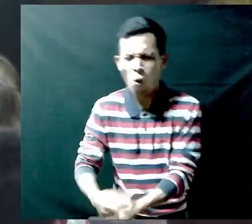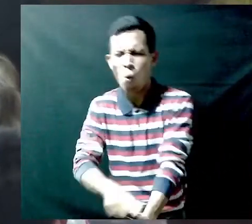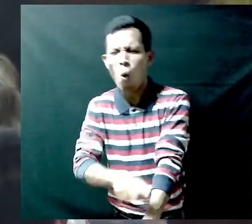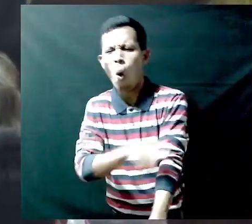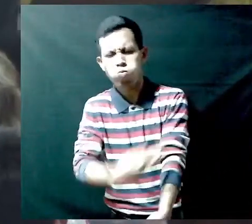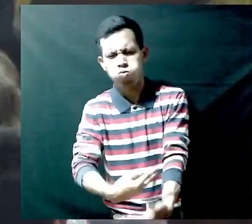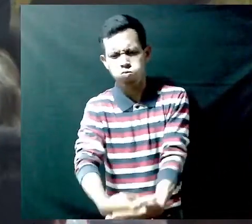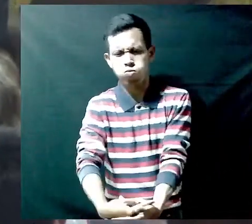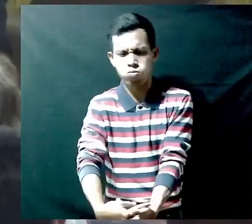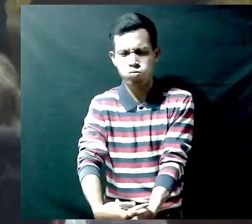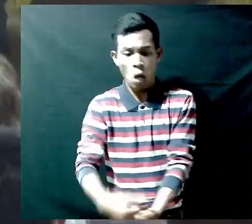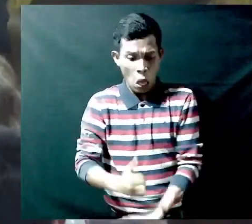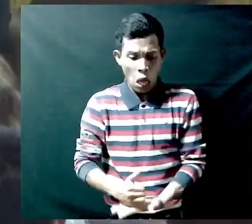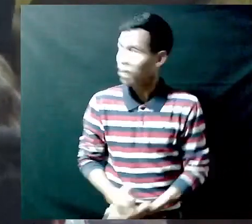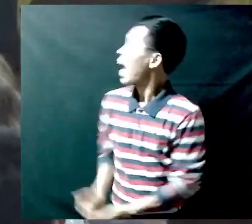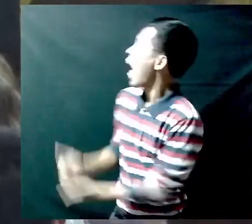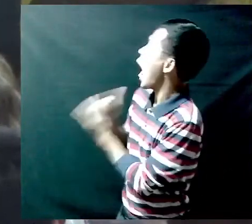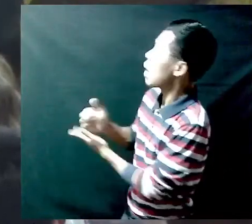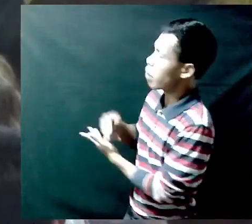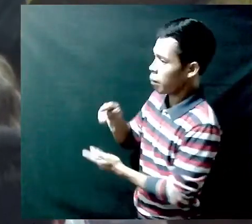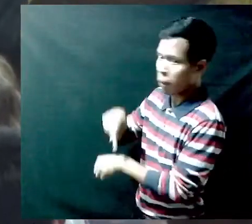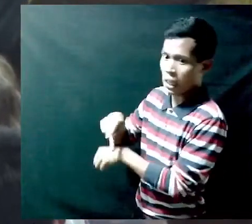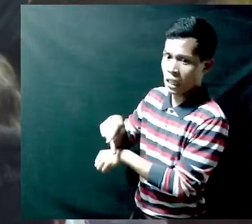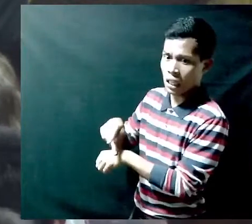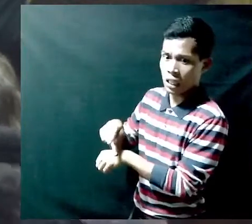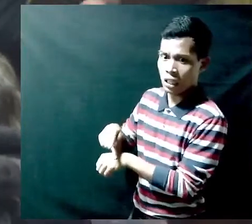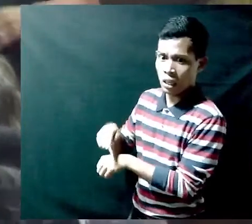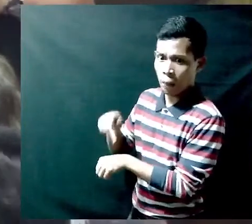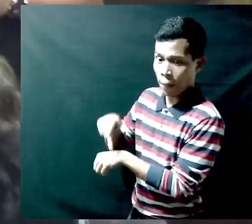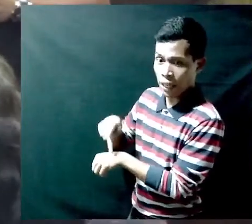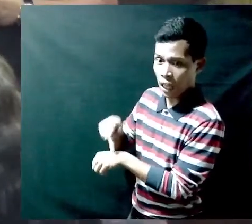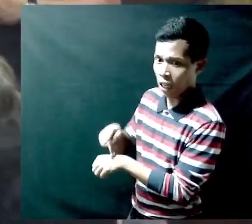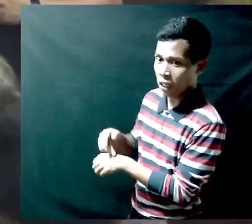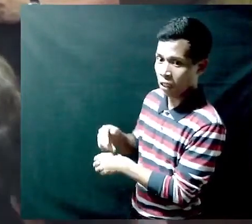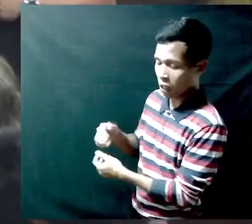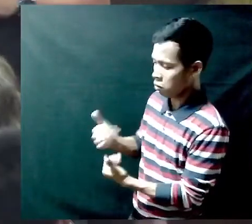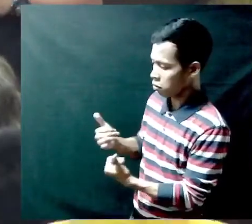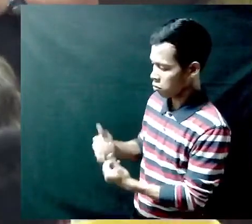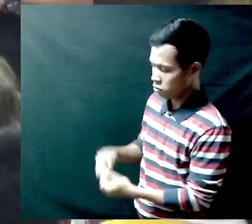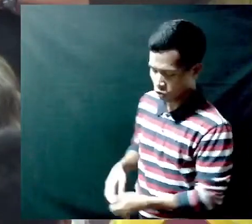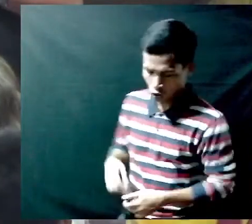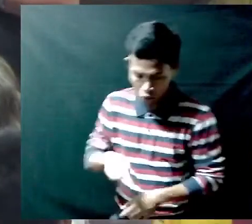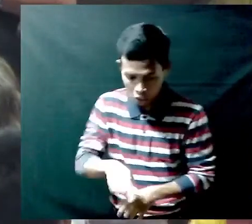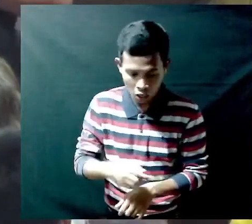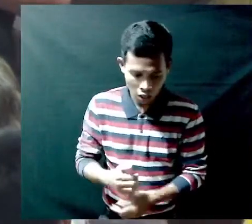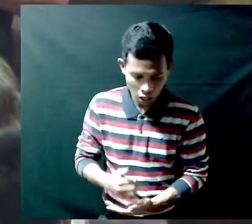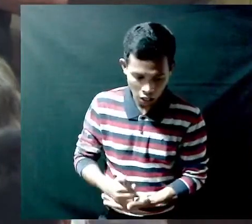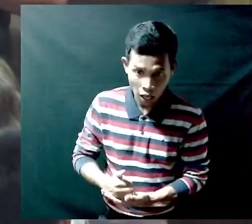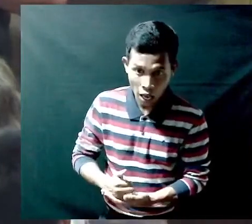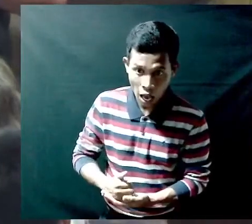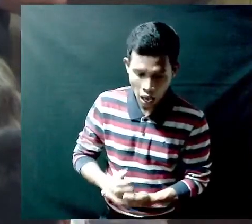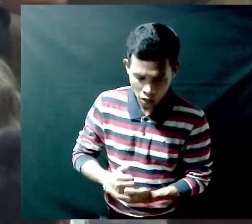the one who healed this man? It was not us. It was the God of Isaac.